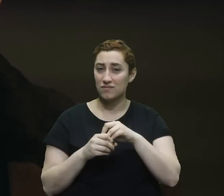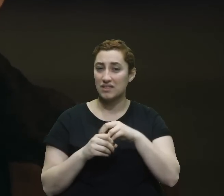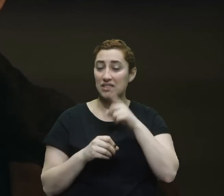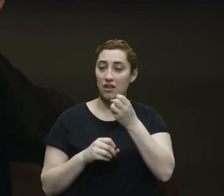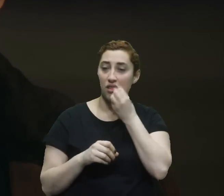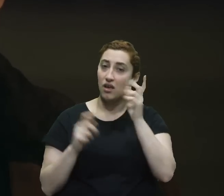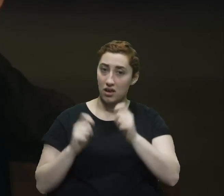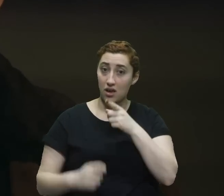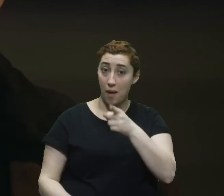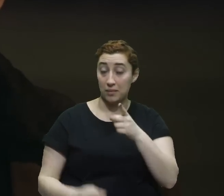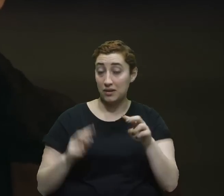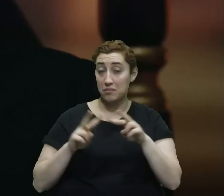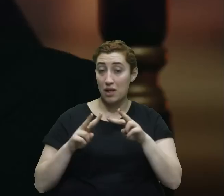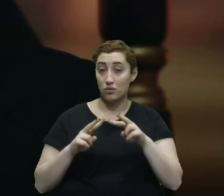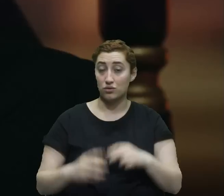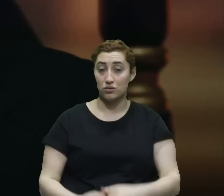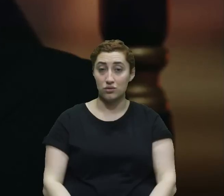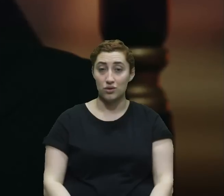Sen ispiyonladın Miloş.